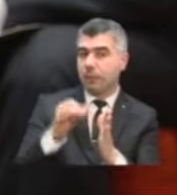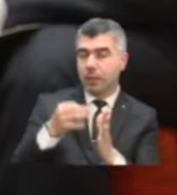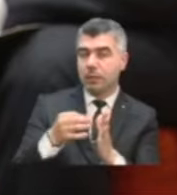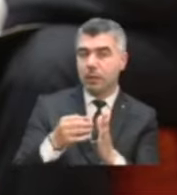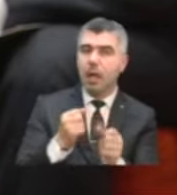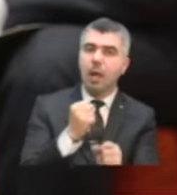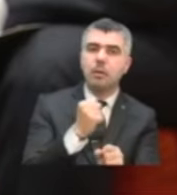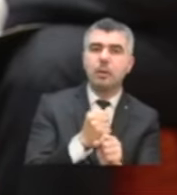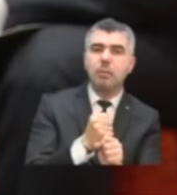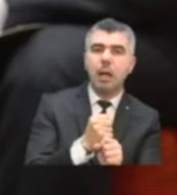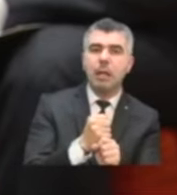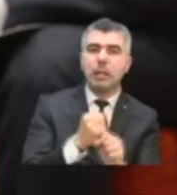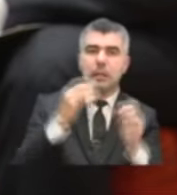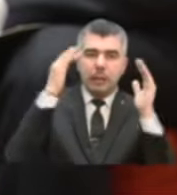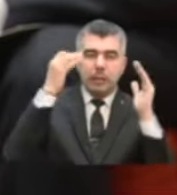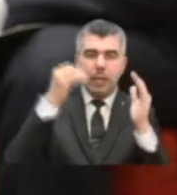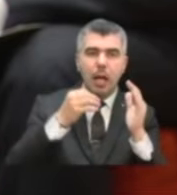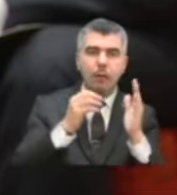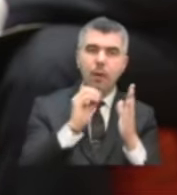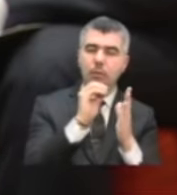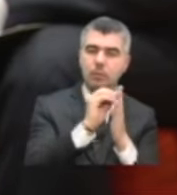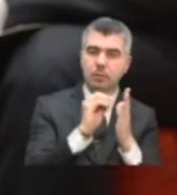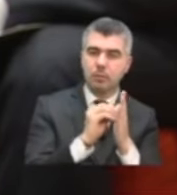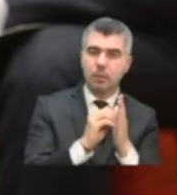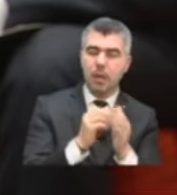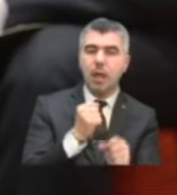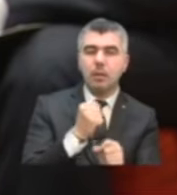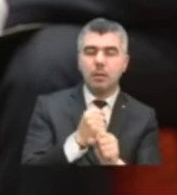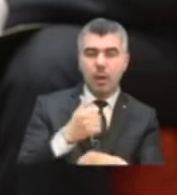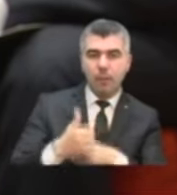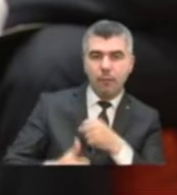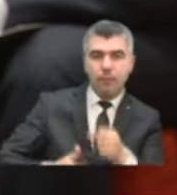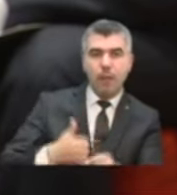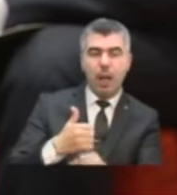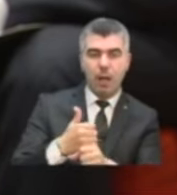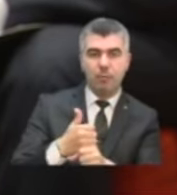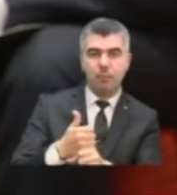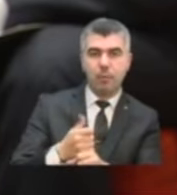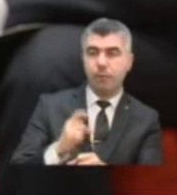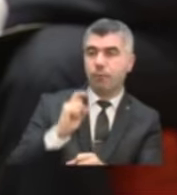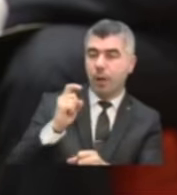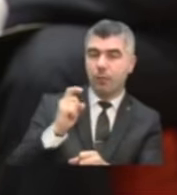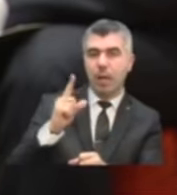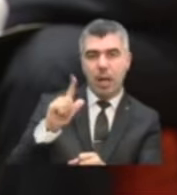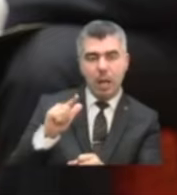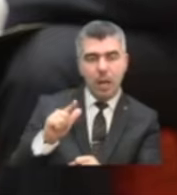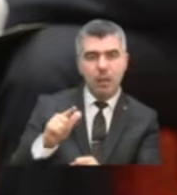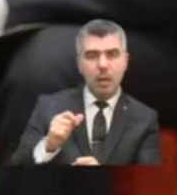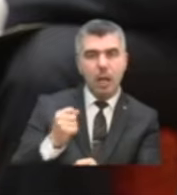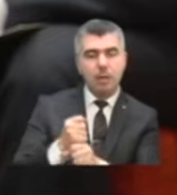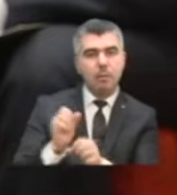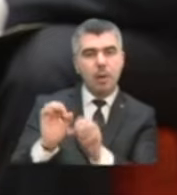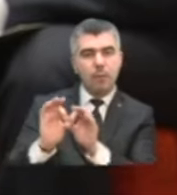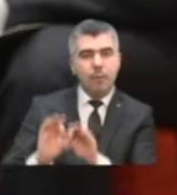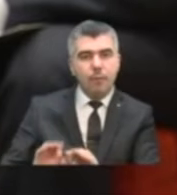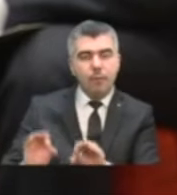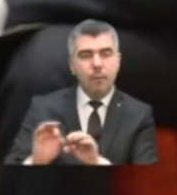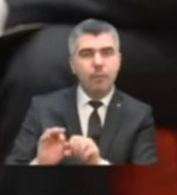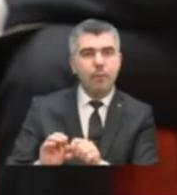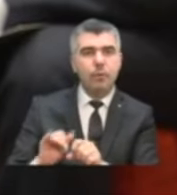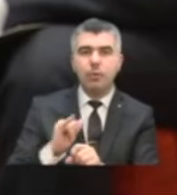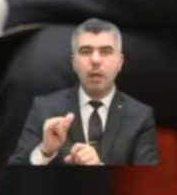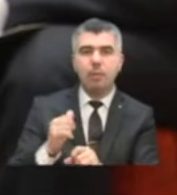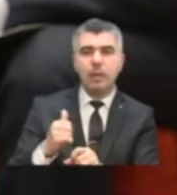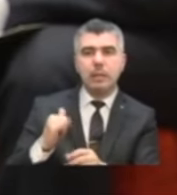الأعمال الثقافية لهاد المبدعين. إلا خدمتي واحد السنة بالطبع كيكون عندك واحد الراتب اللي كيجيك، إلا ما خدمتيش ديك السنة إما كيقلل أما كيبقاش لأنه ما كاينش